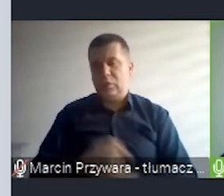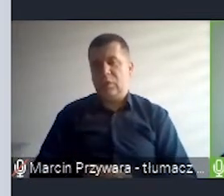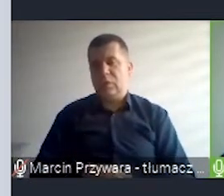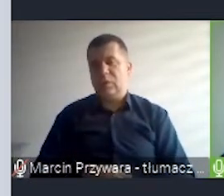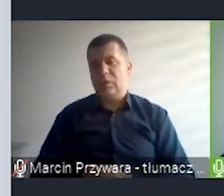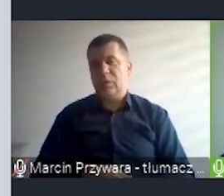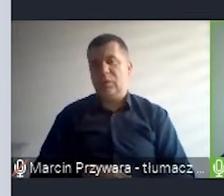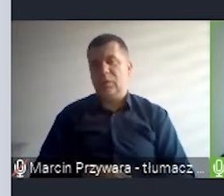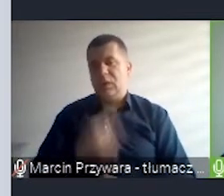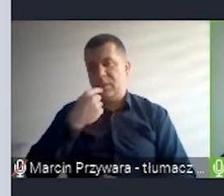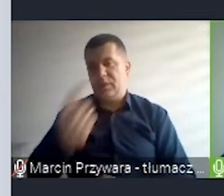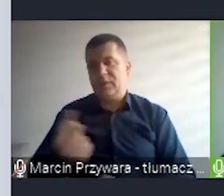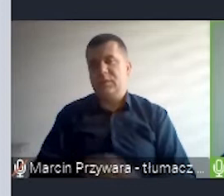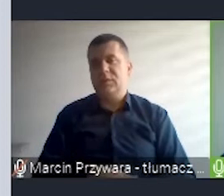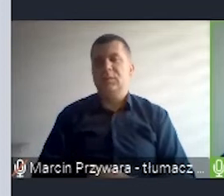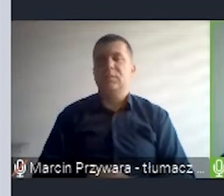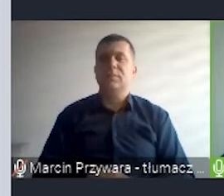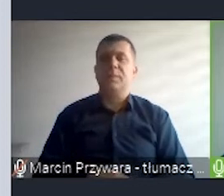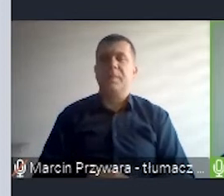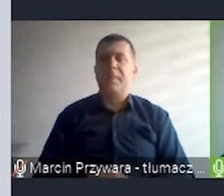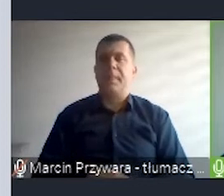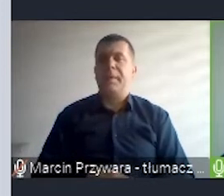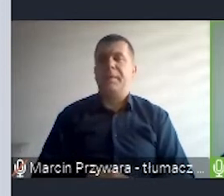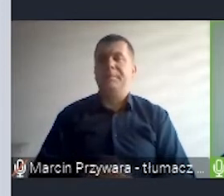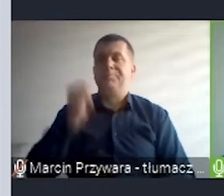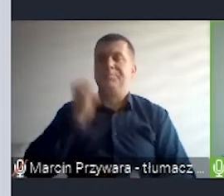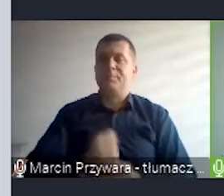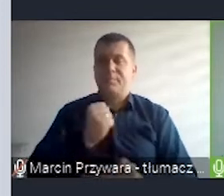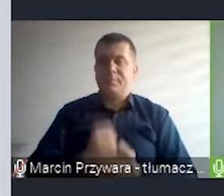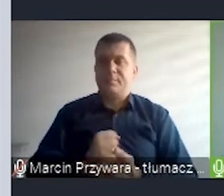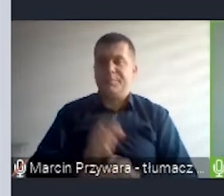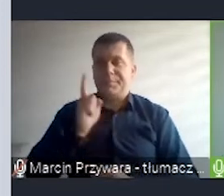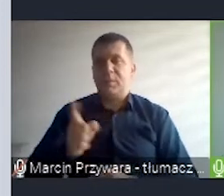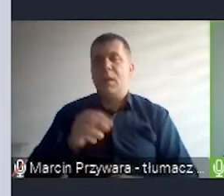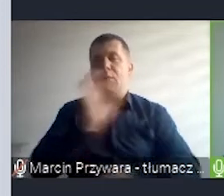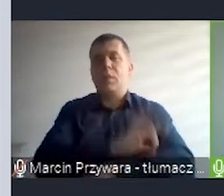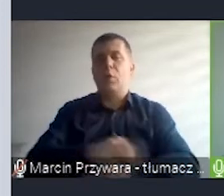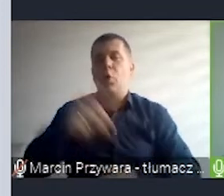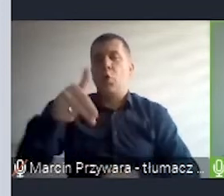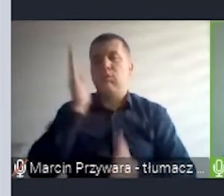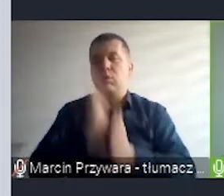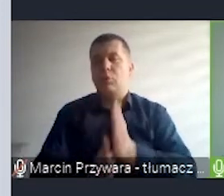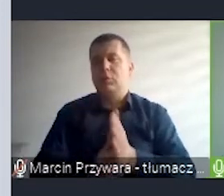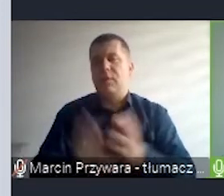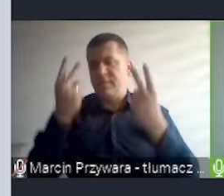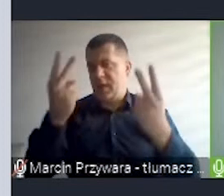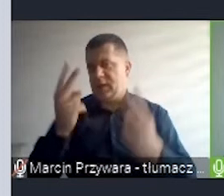trudno powiedzieć. Jeśli chodzi o projekty uproszczone, to jest ważna rzecz.